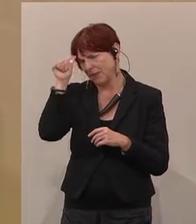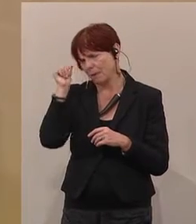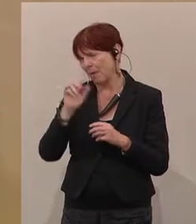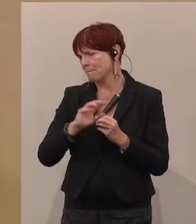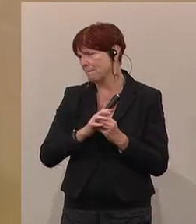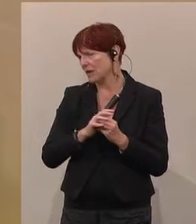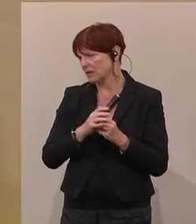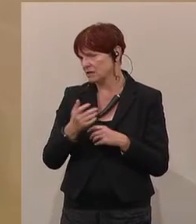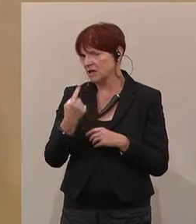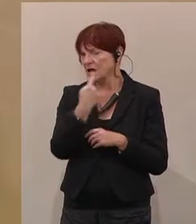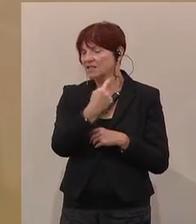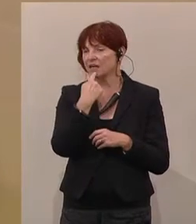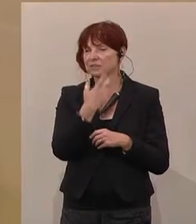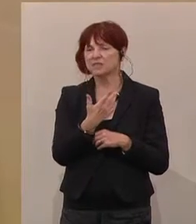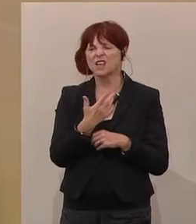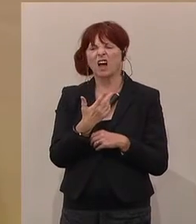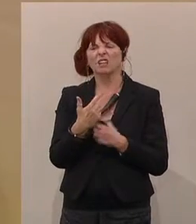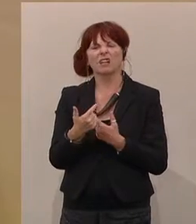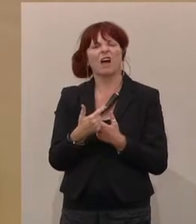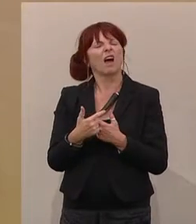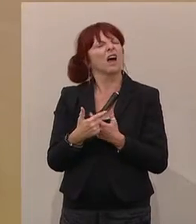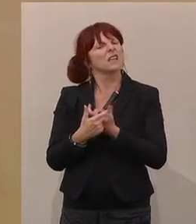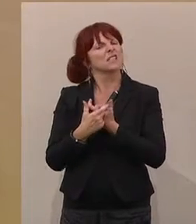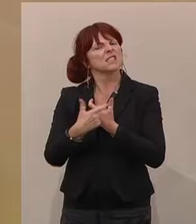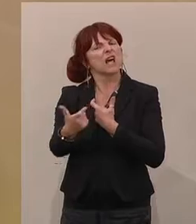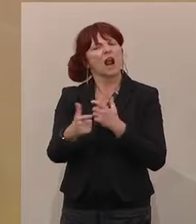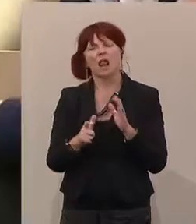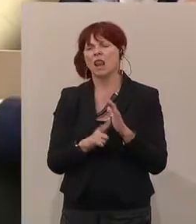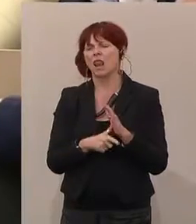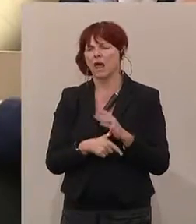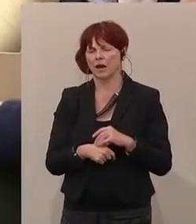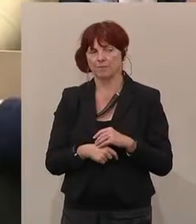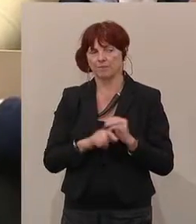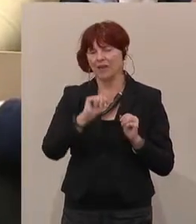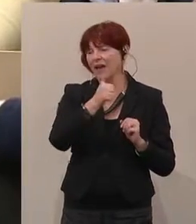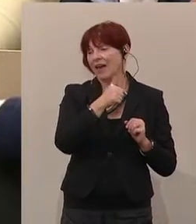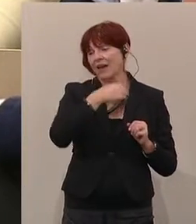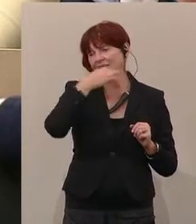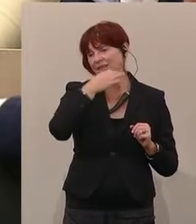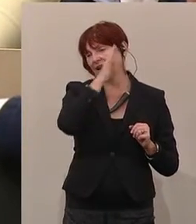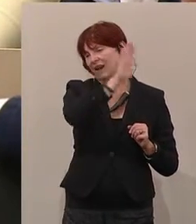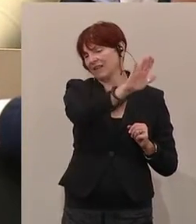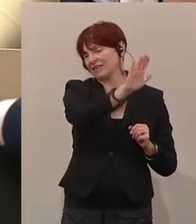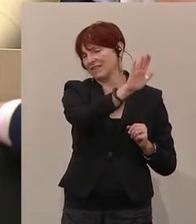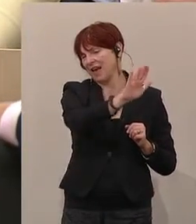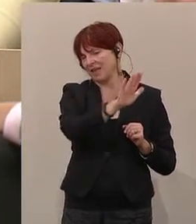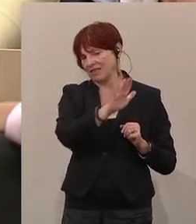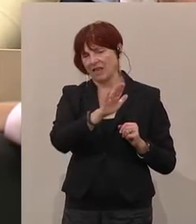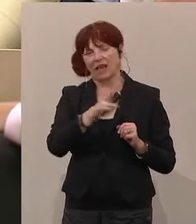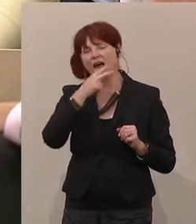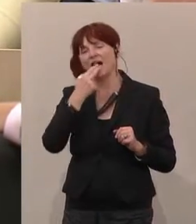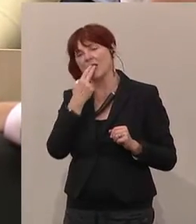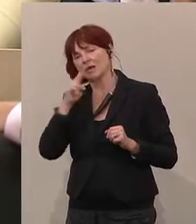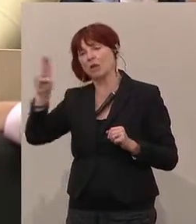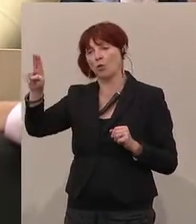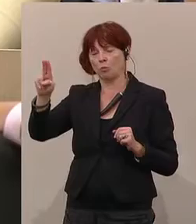der gesprochen hat vom leeren Saal irgendwo. Ich kann mich erinnern an die erste Rede nach seiner Angelobung, wie leer hier der